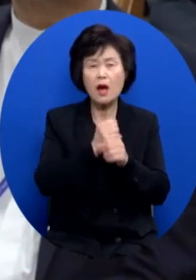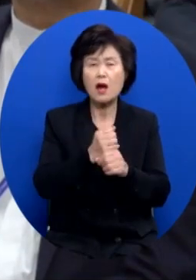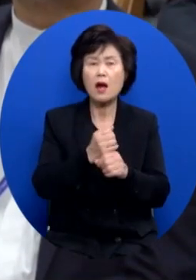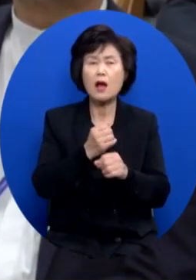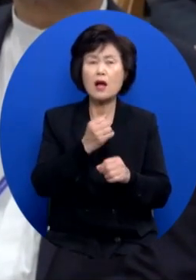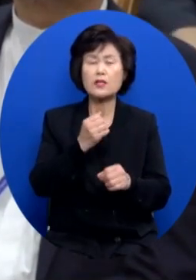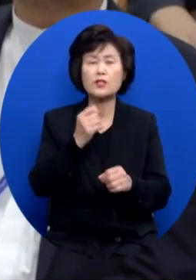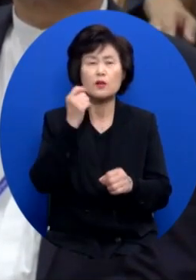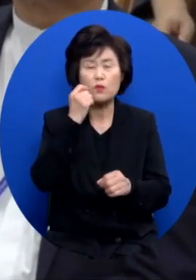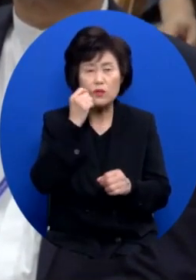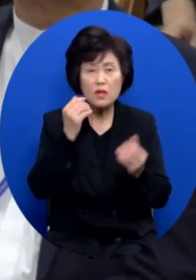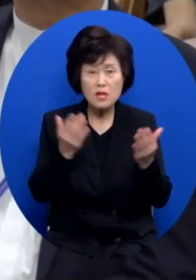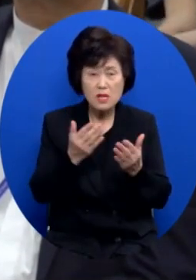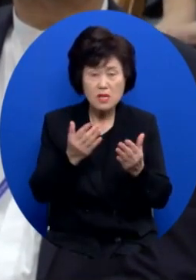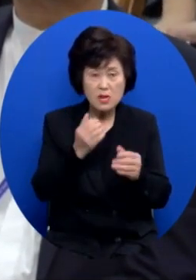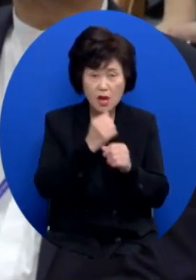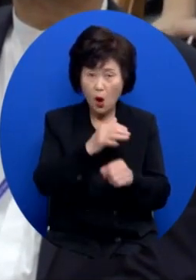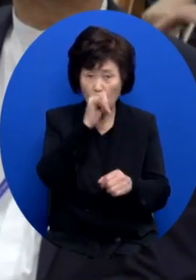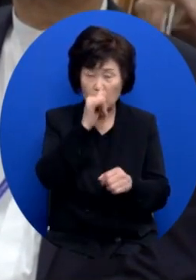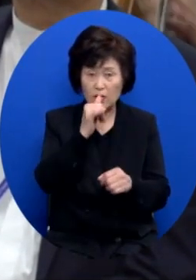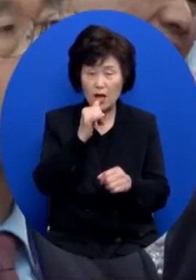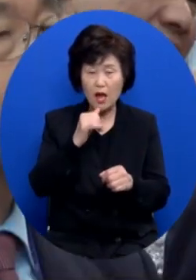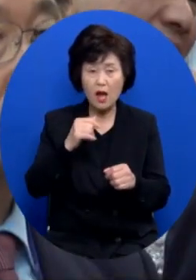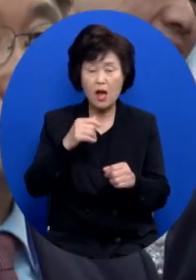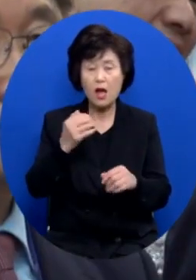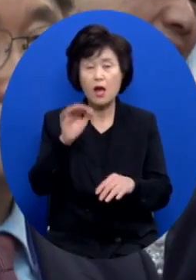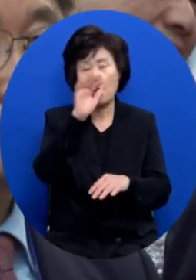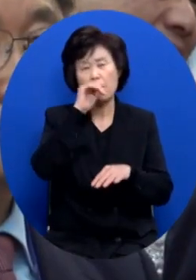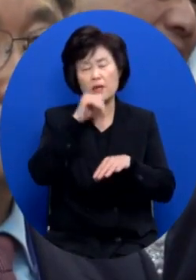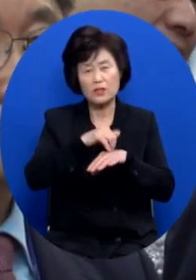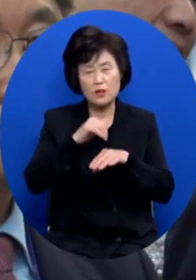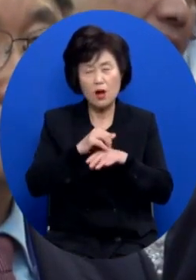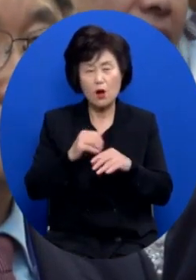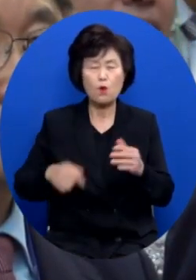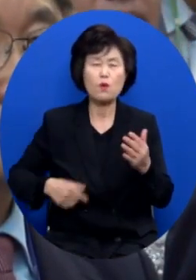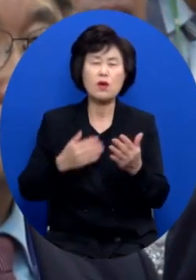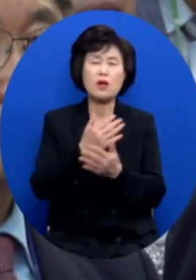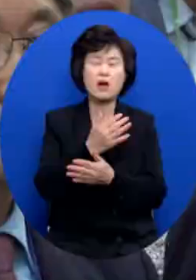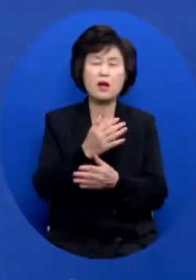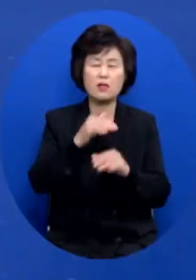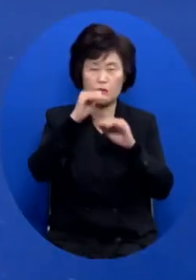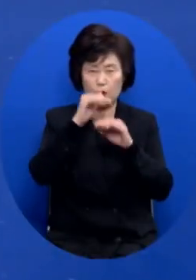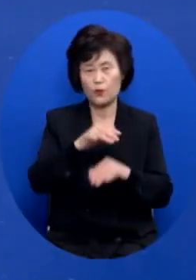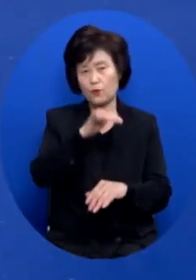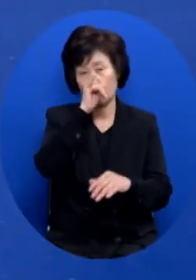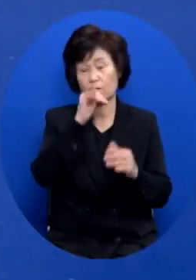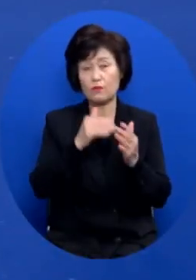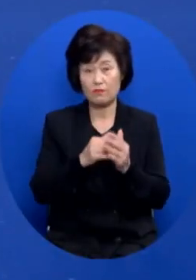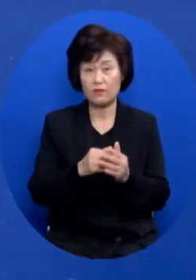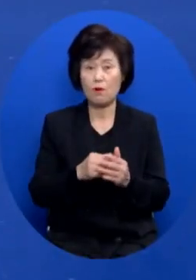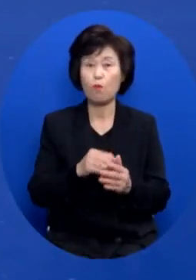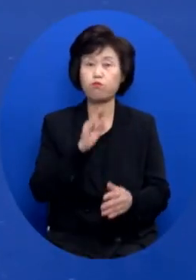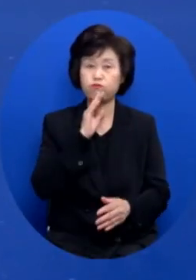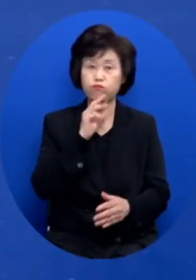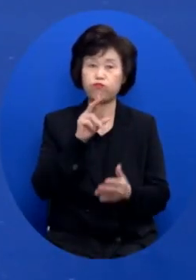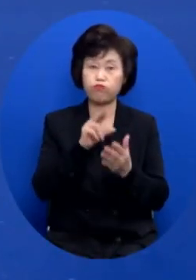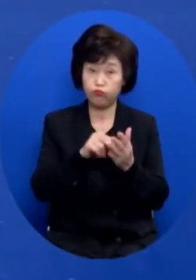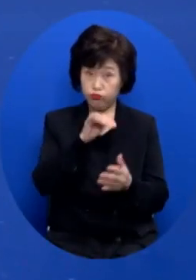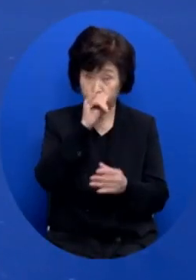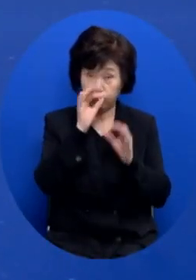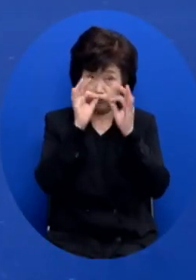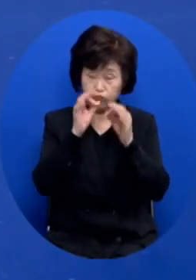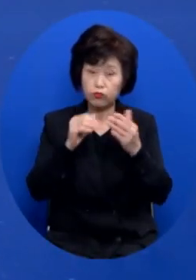총회가 했다 반성하고 회개하자 뭐 이런 축구까지 있었습니다네 문제가 있어 보이는데 올해 9월